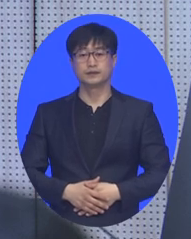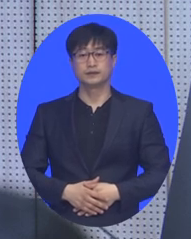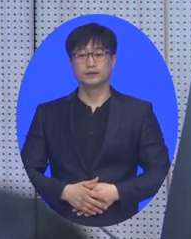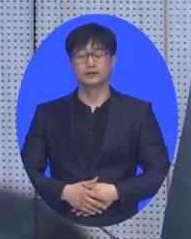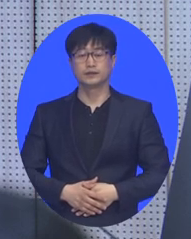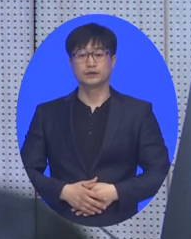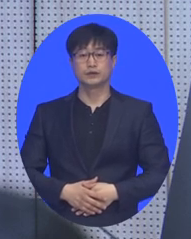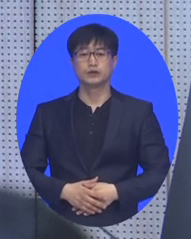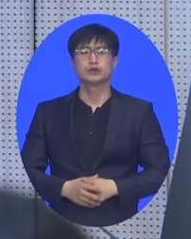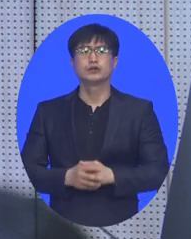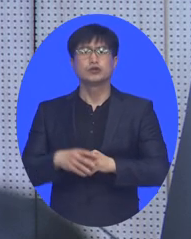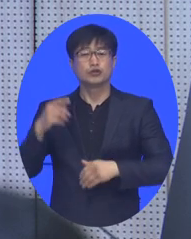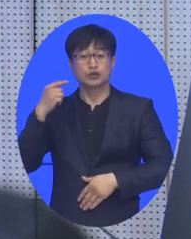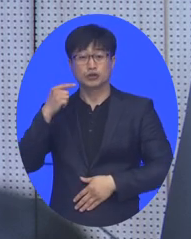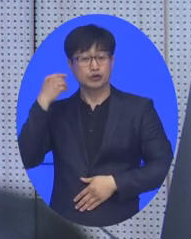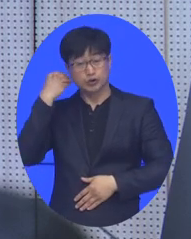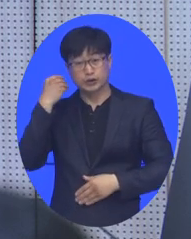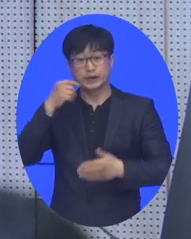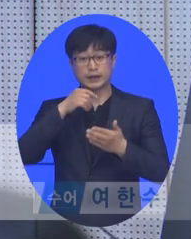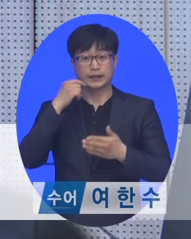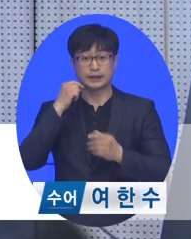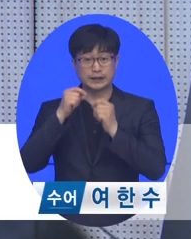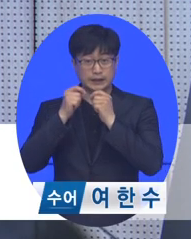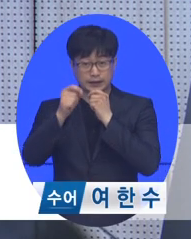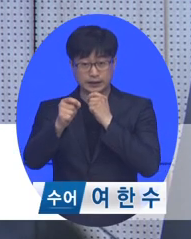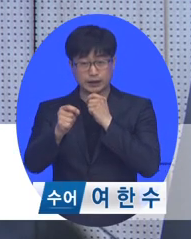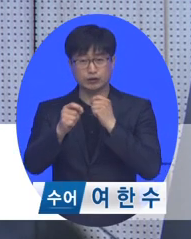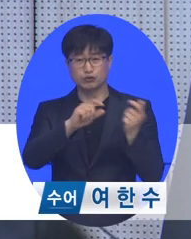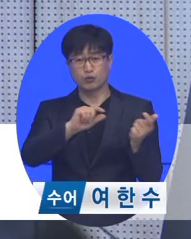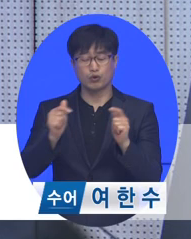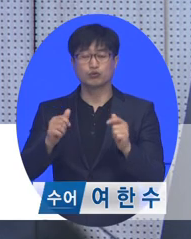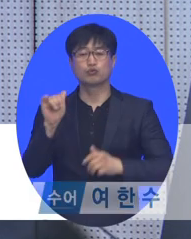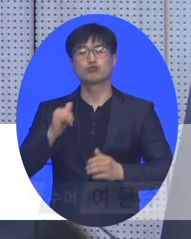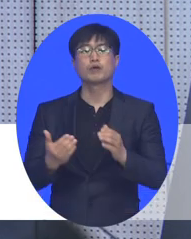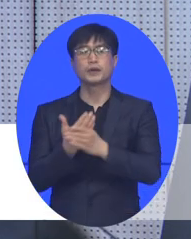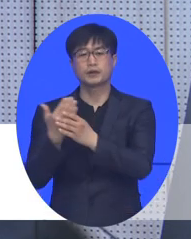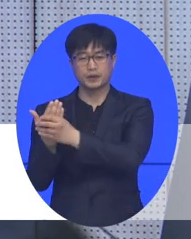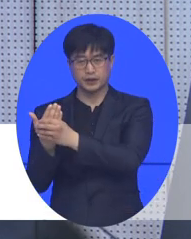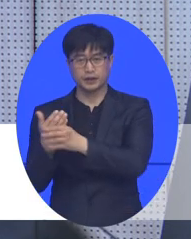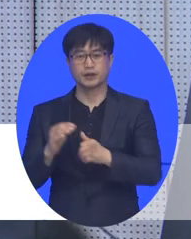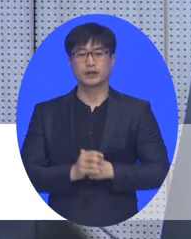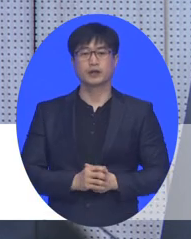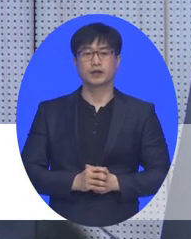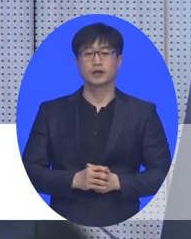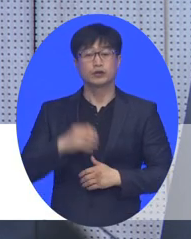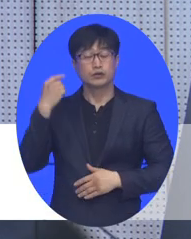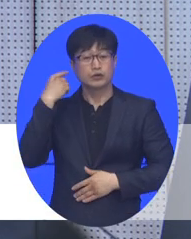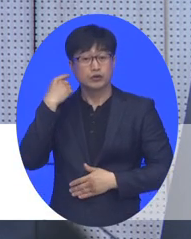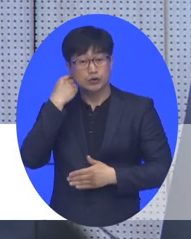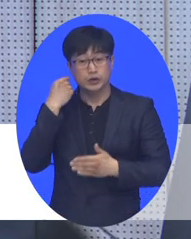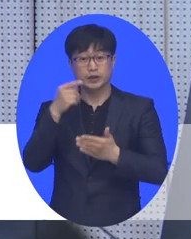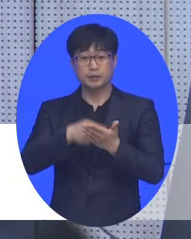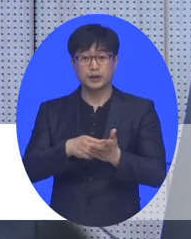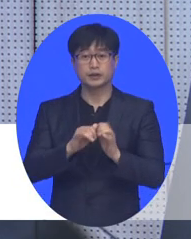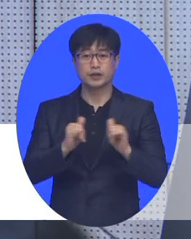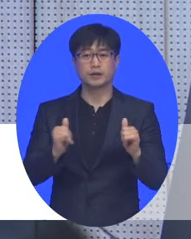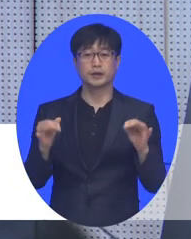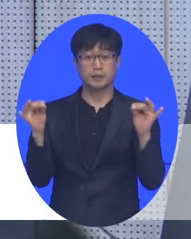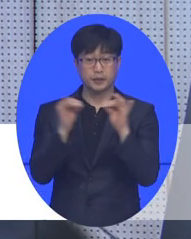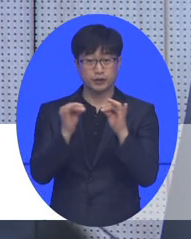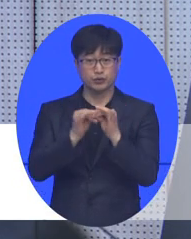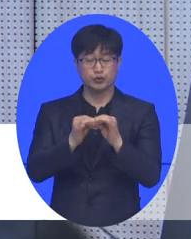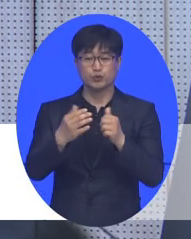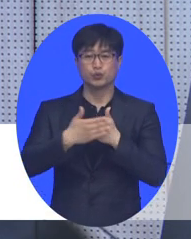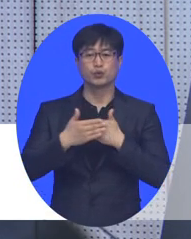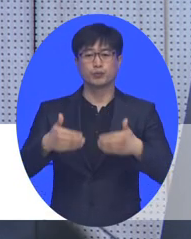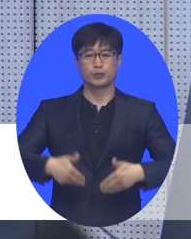전세 사기와 깡통 전세 등으로 인한 피해가 전국에서 동시에 다발적으로 나타나고 있습니다 전세 피해자에 대한 실용성 있는